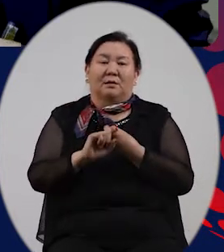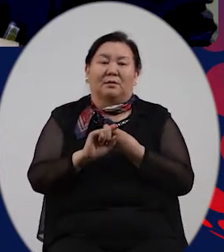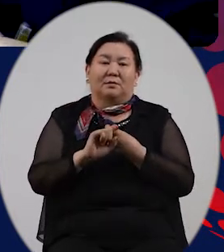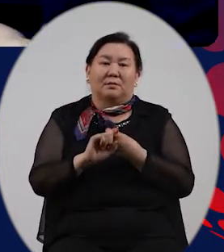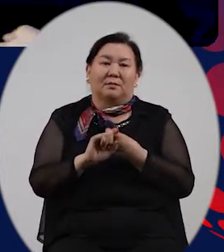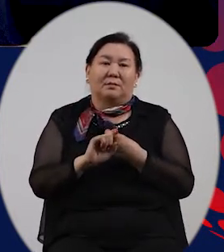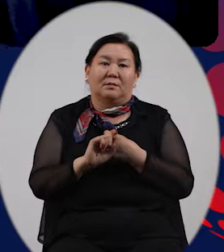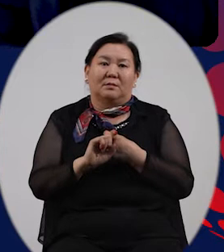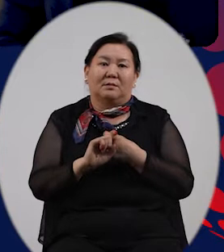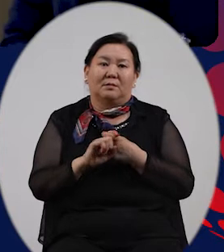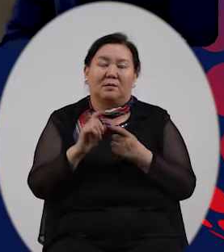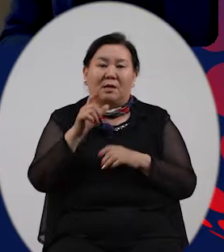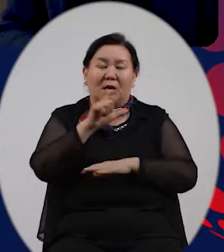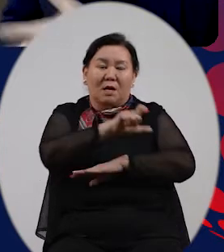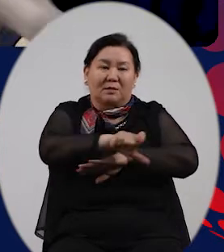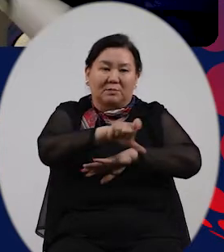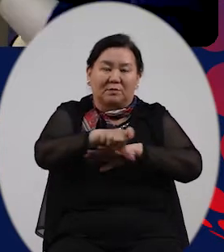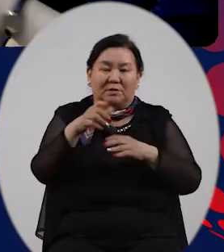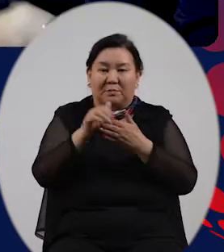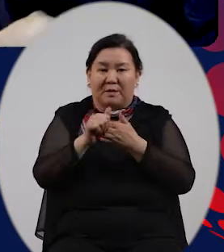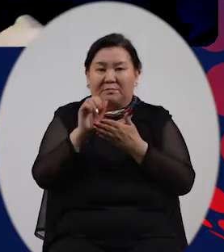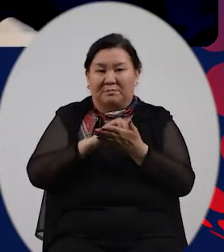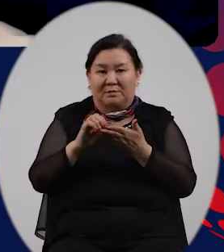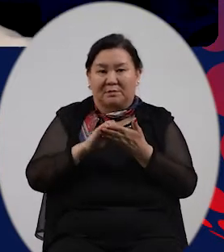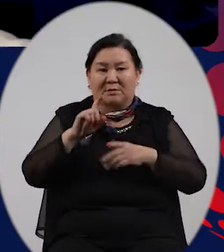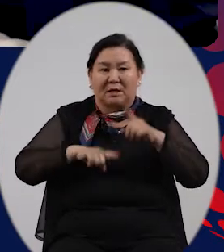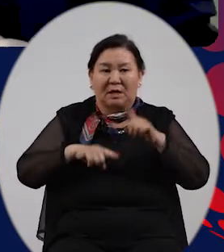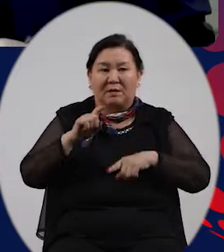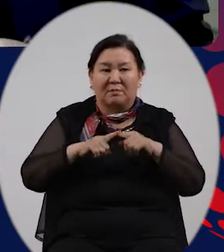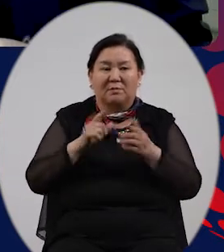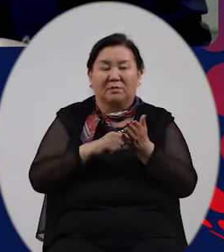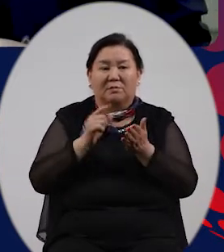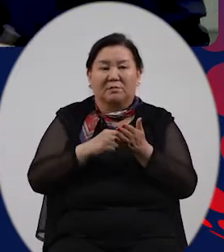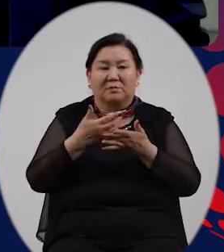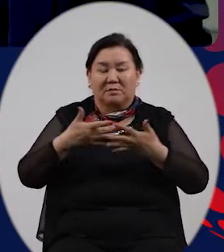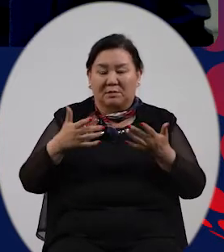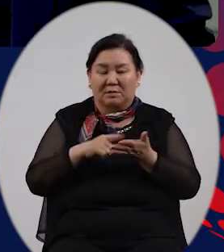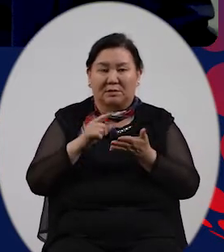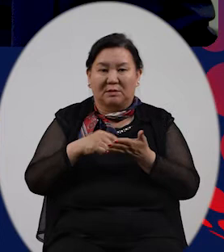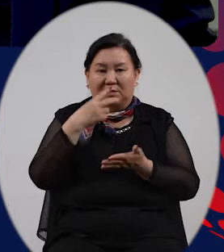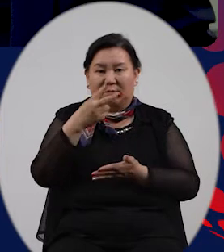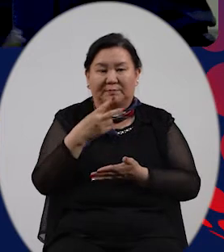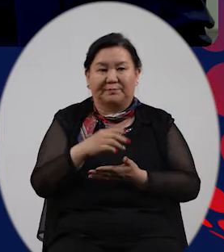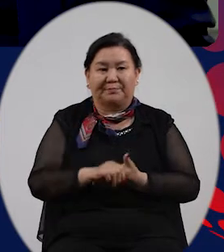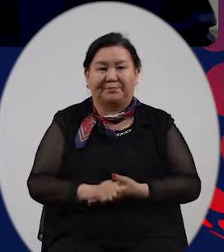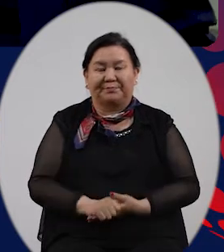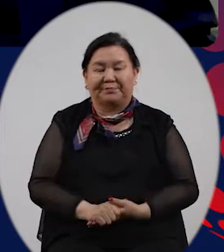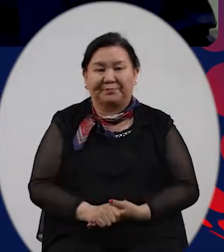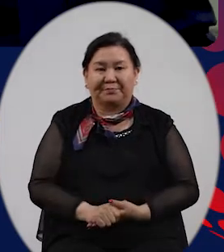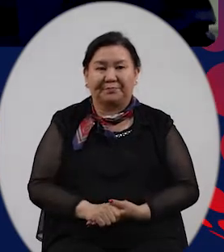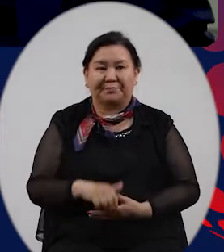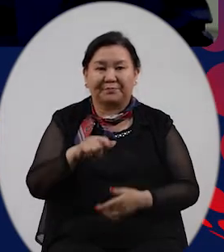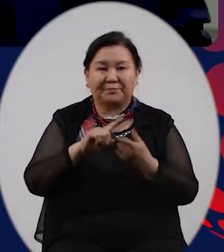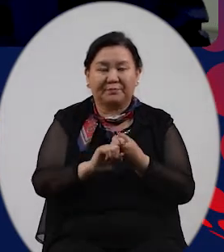хэдүүлээ. Экспортын бичиг баримтыг бол бид нар ямар төрлийн бичиг баримтуудыг бол бүрдүүлэх шаардлагатай гэдгийг ойлголоо. Тэгэхээр